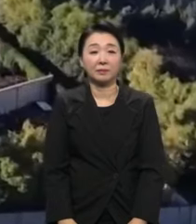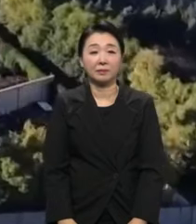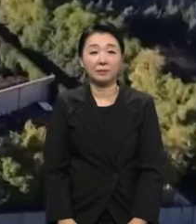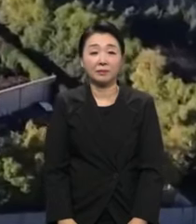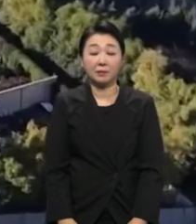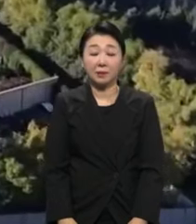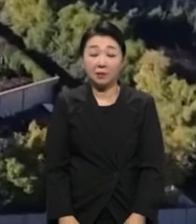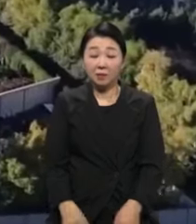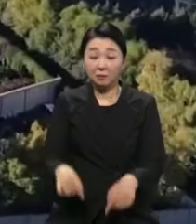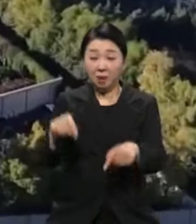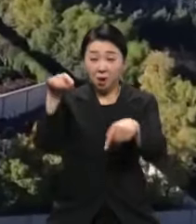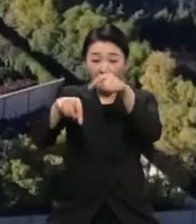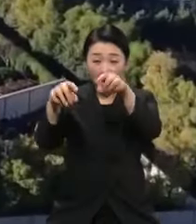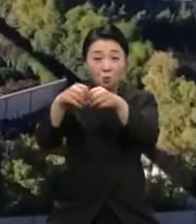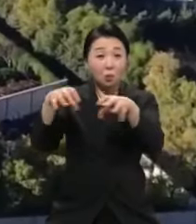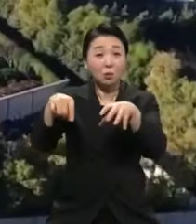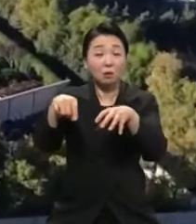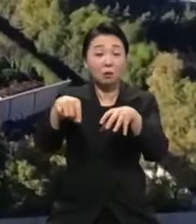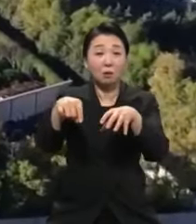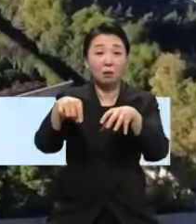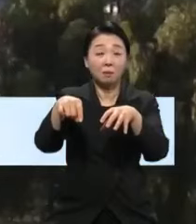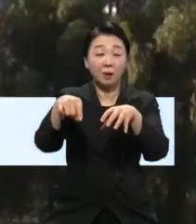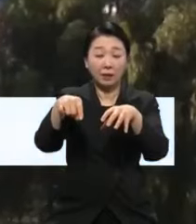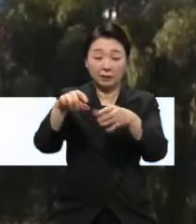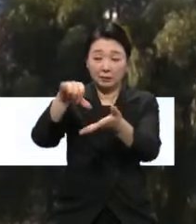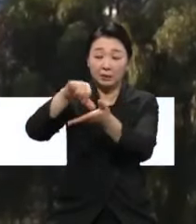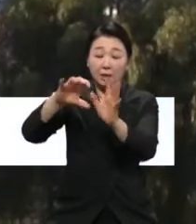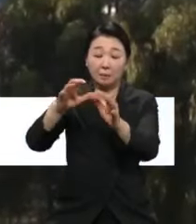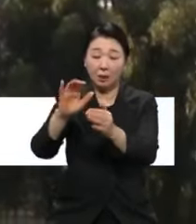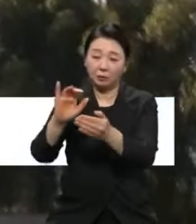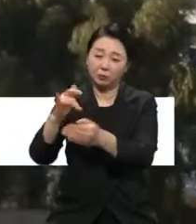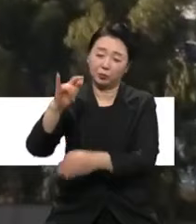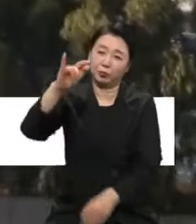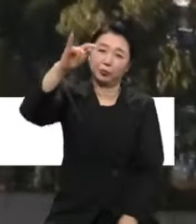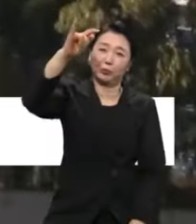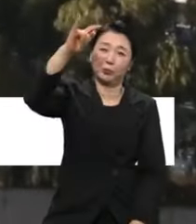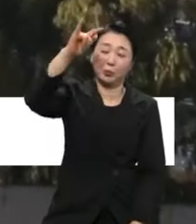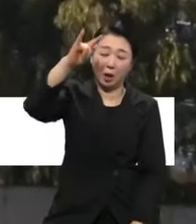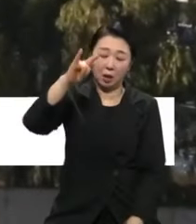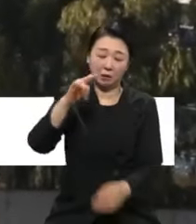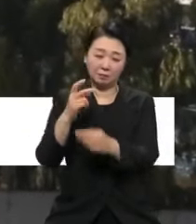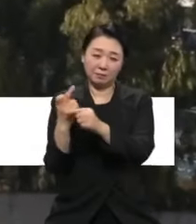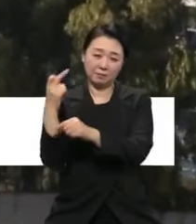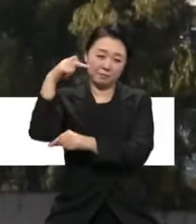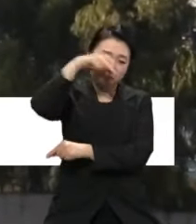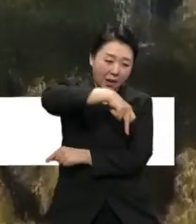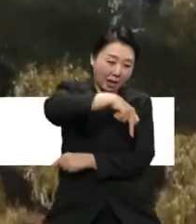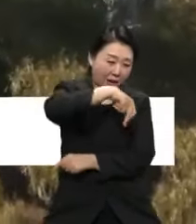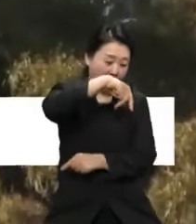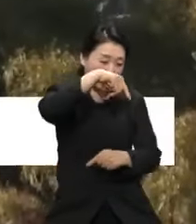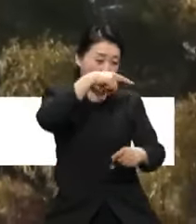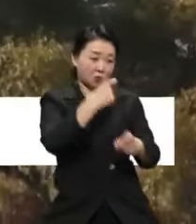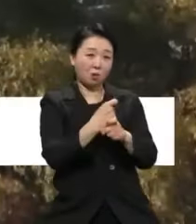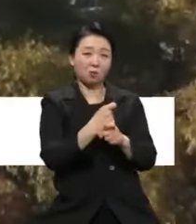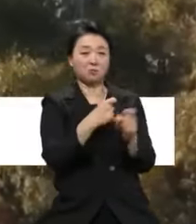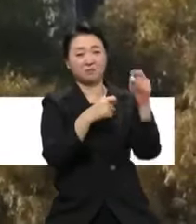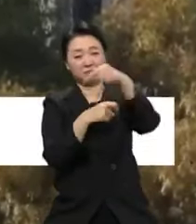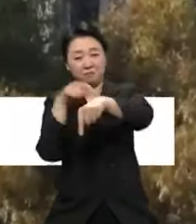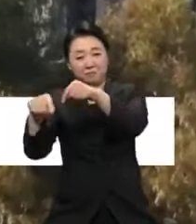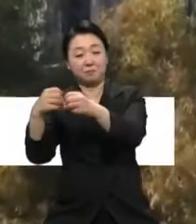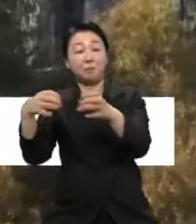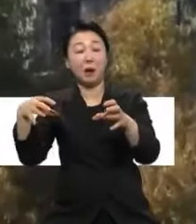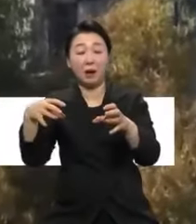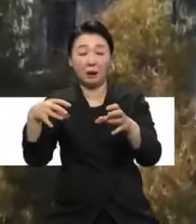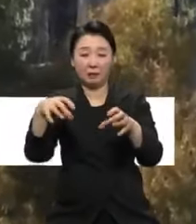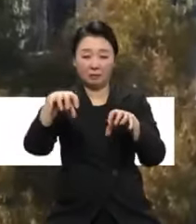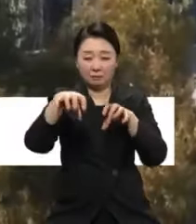이번 공격은 이틀 전 이란이 드론과 미사일로 파키스탄을 공격한 데 대한 보복 성격으로 풀이됩니다. 두 나라의